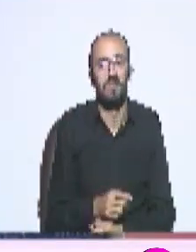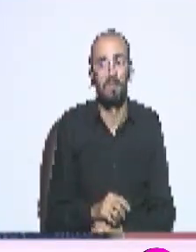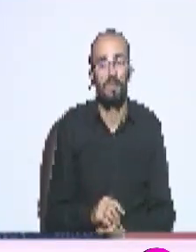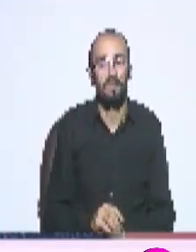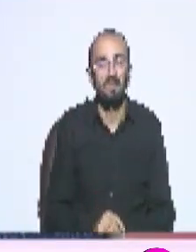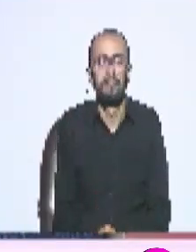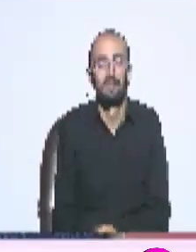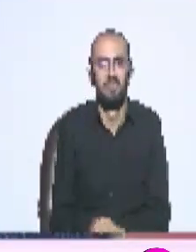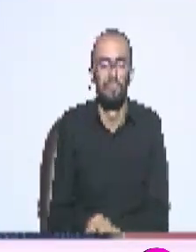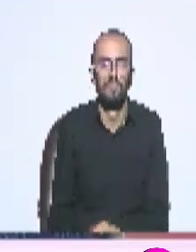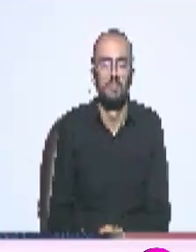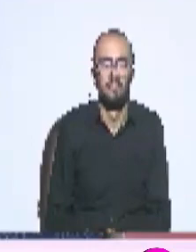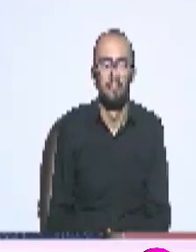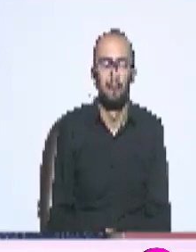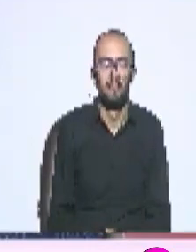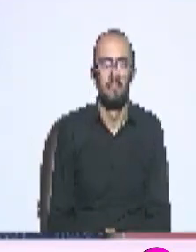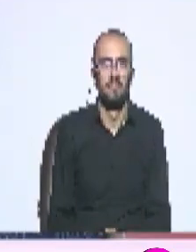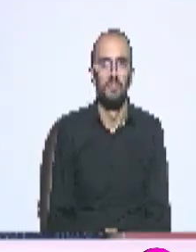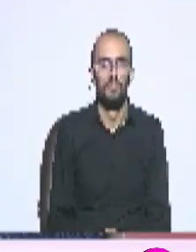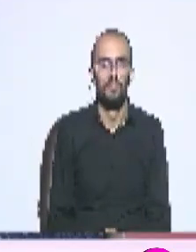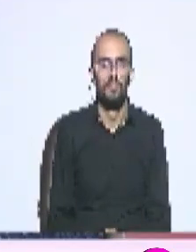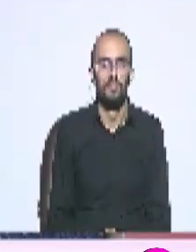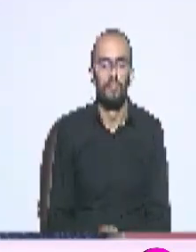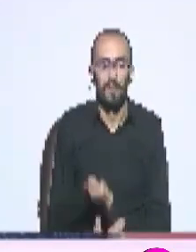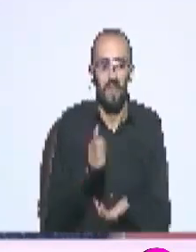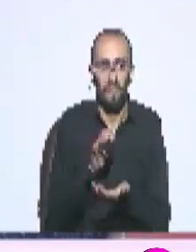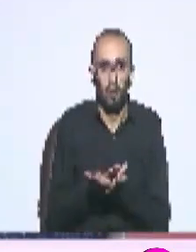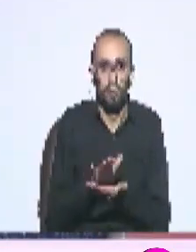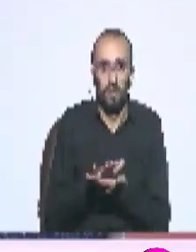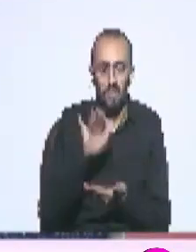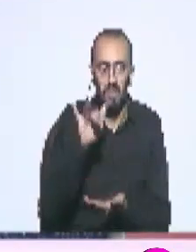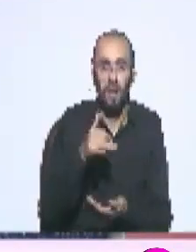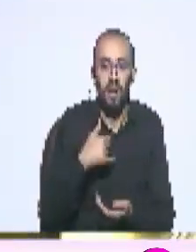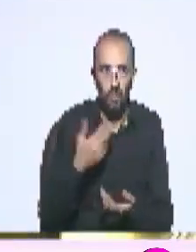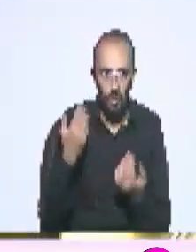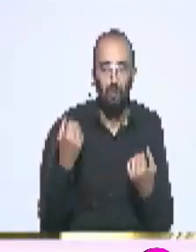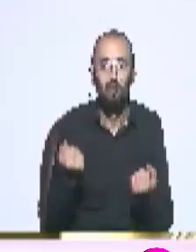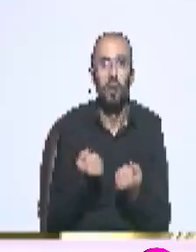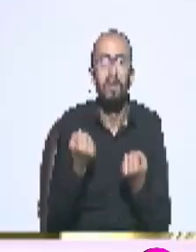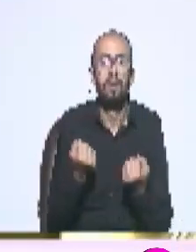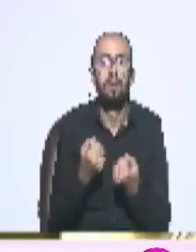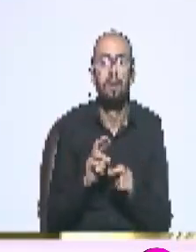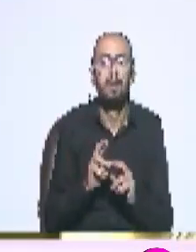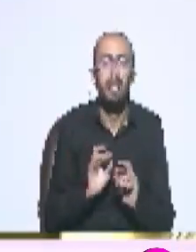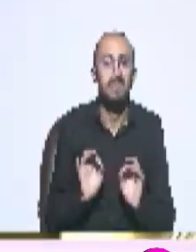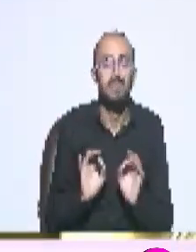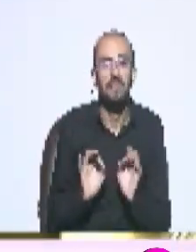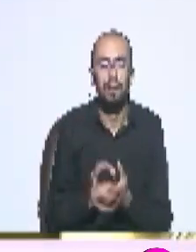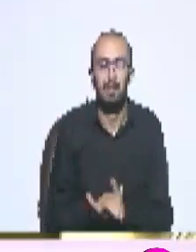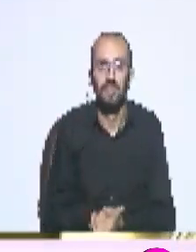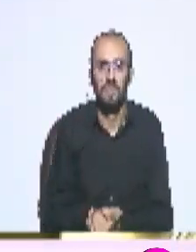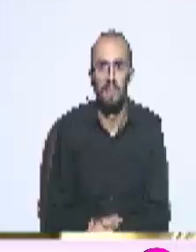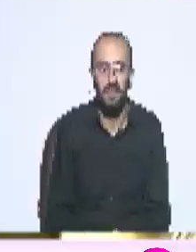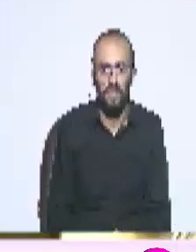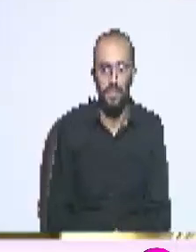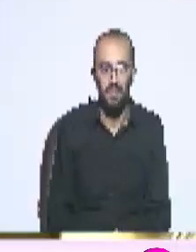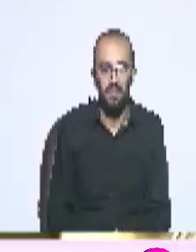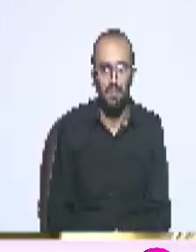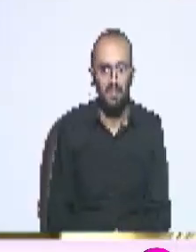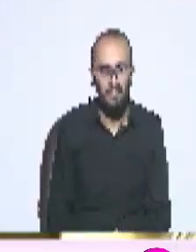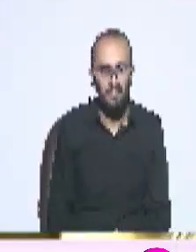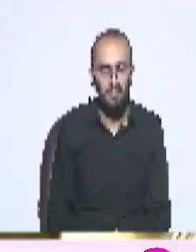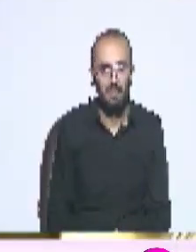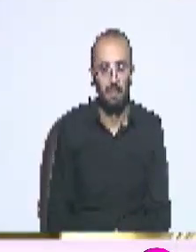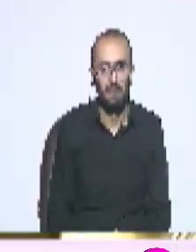مش مش مرتبها ويقول انا الفرصه لما جت انا كنت مستعد ل ممكن يكون في حلم احنا حاطينه قدامنا لكن من خلال